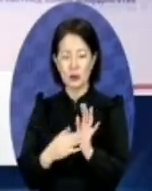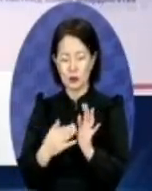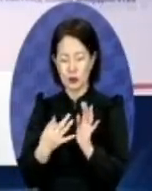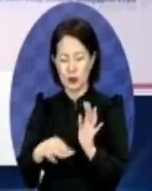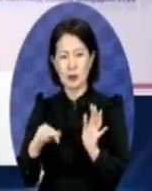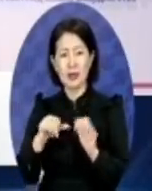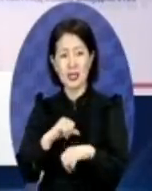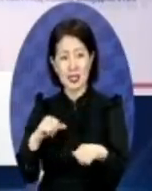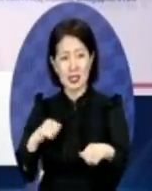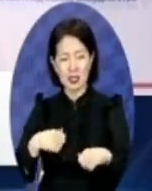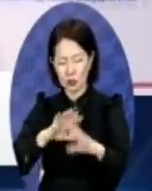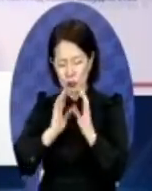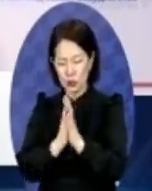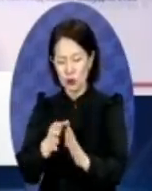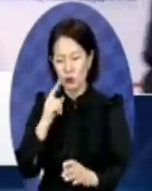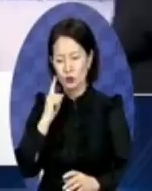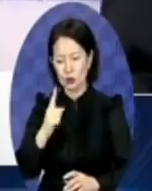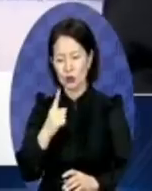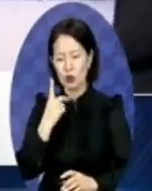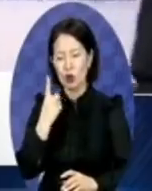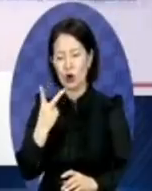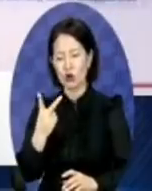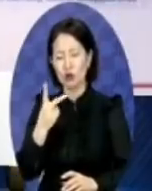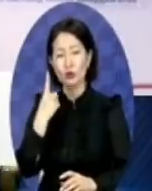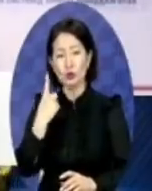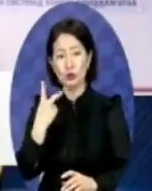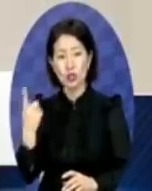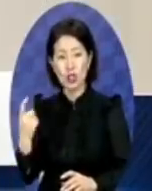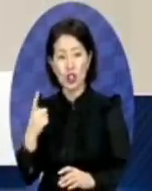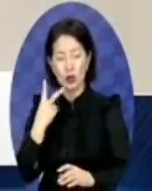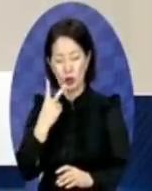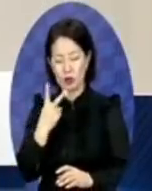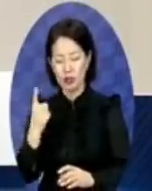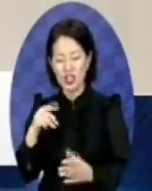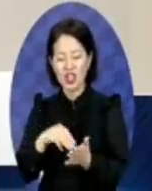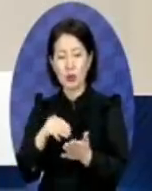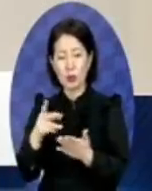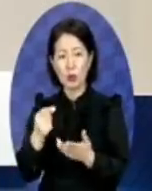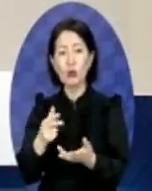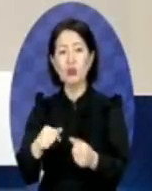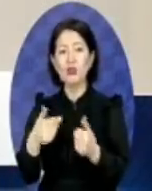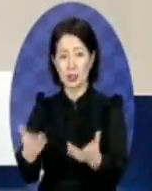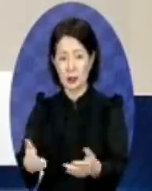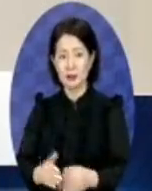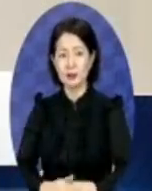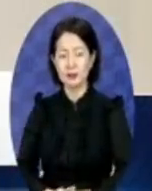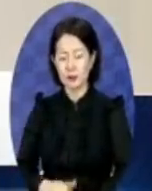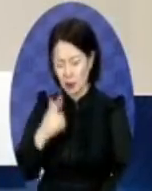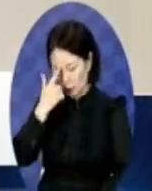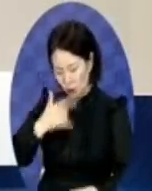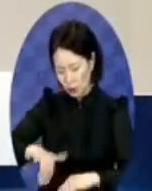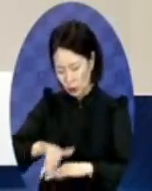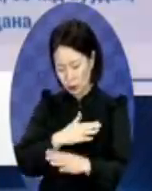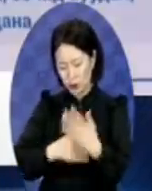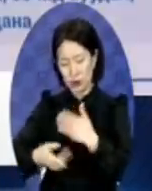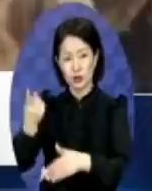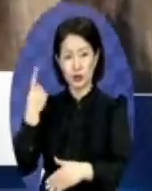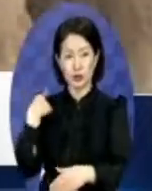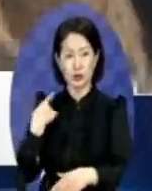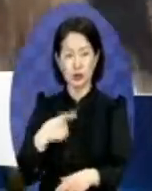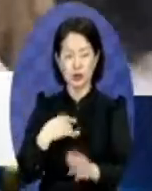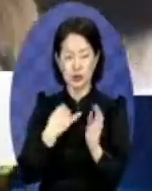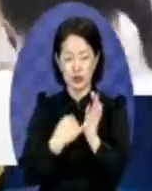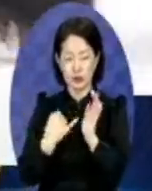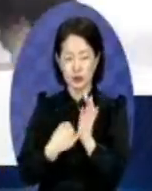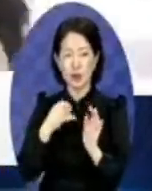нийтдээ 121 тэрэм төгрөгийн буцаан олголт авах юм аа. Монгол Улс өнгөрсөн жил 66 сая 400